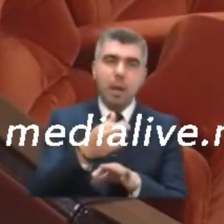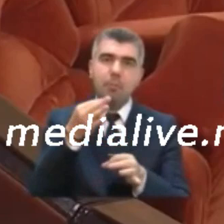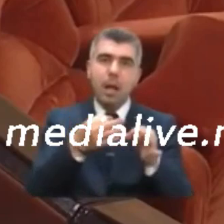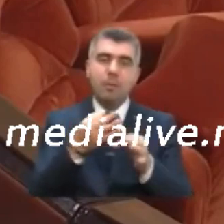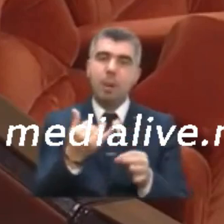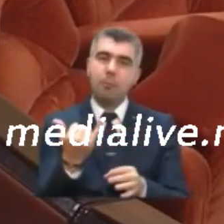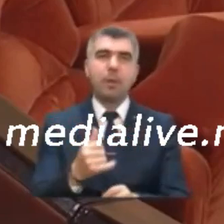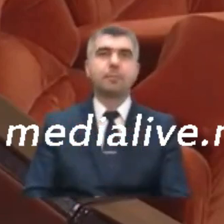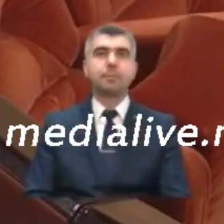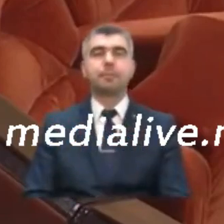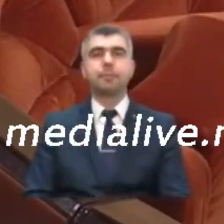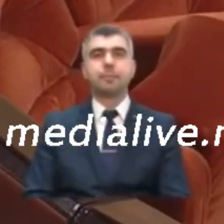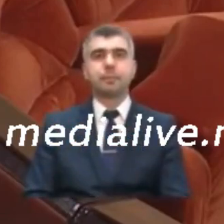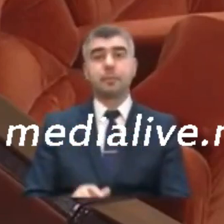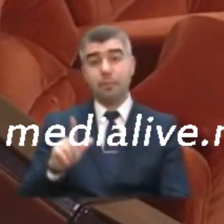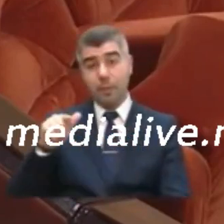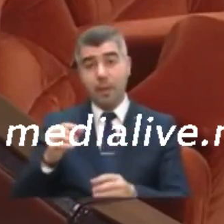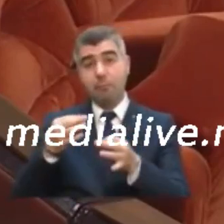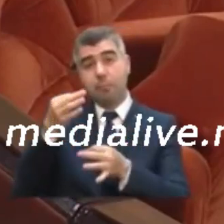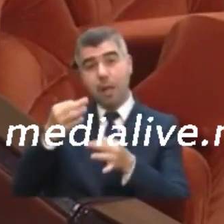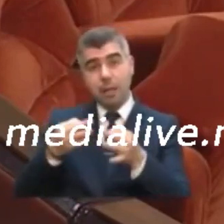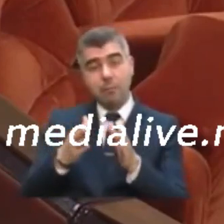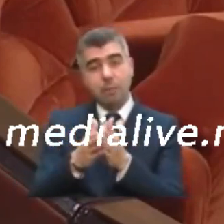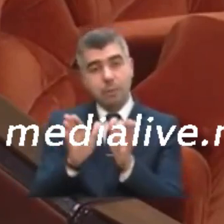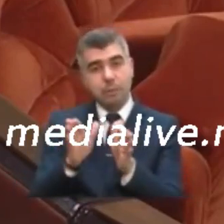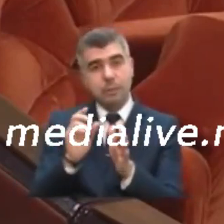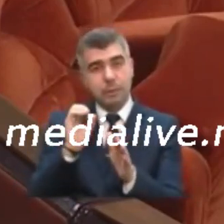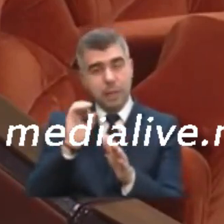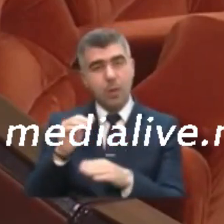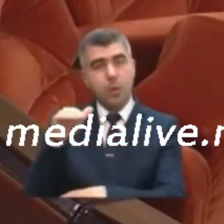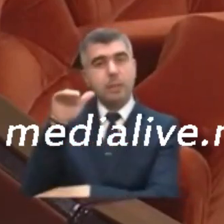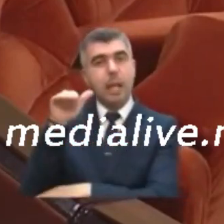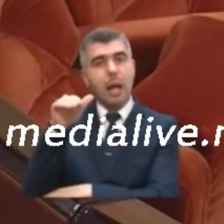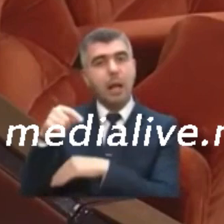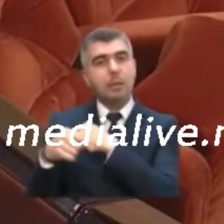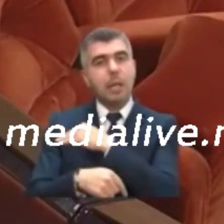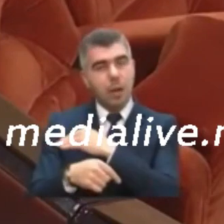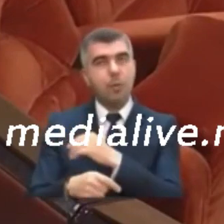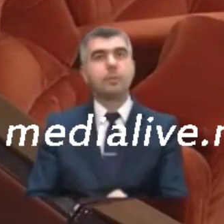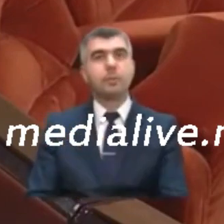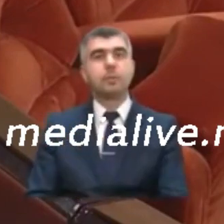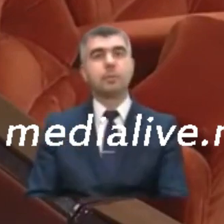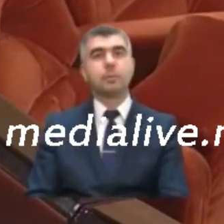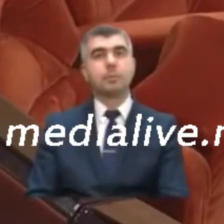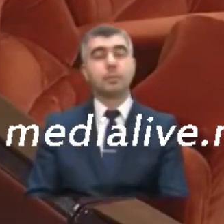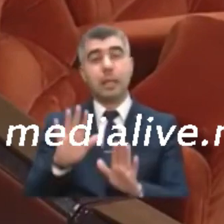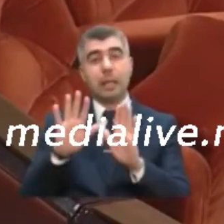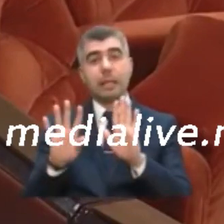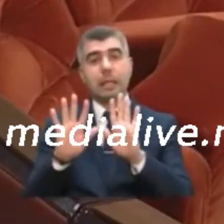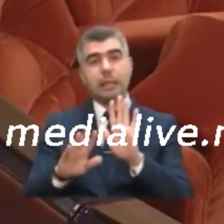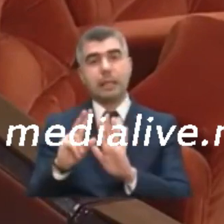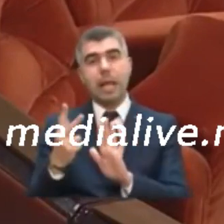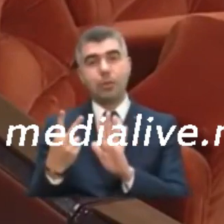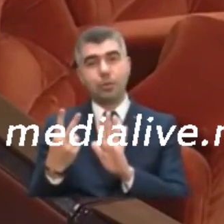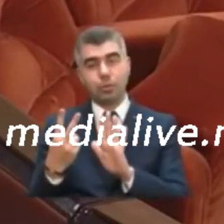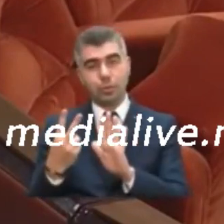المدن. وكذلك بعض المحاكم الان غادي نحلوا المحكمه ديال الطرفيه، حكايه بويكرا من هنا سنه غادي توجد. كاين عندنا 12 محكمه ابتدائيه بترقية 13